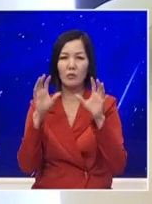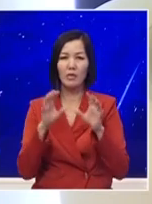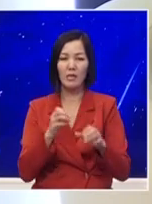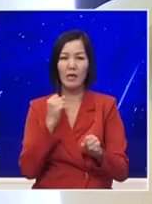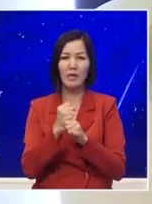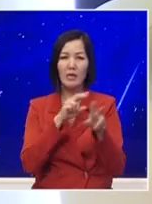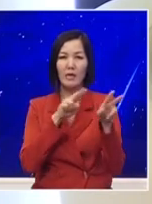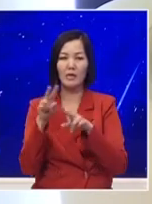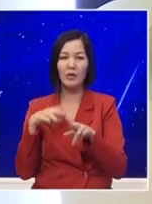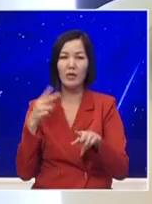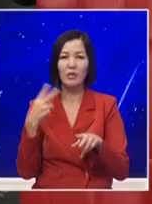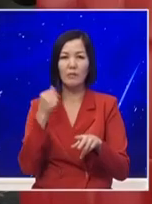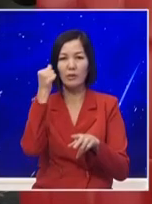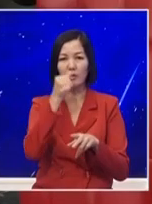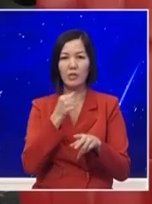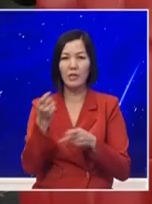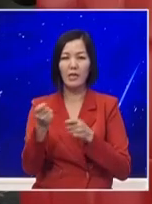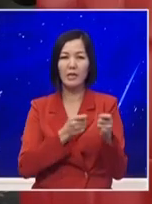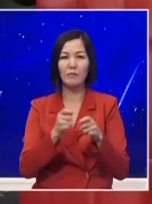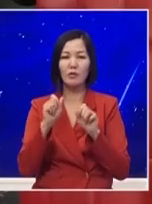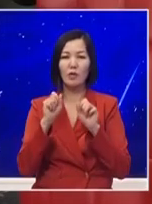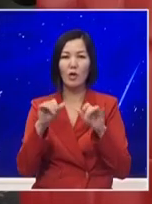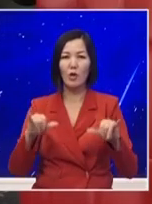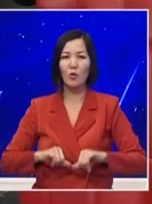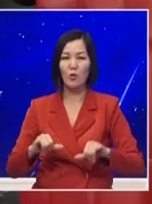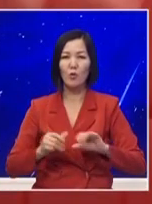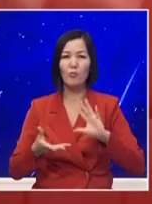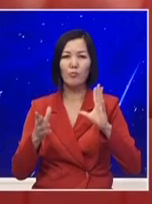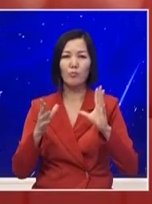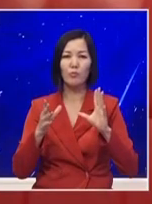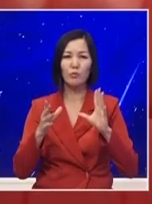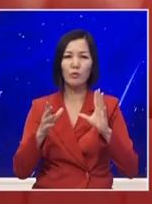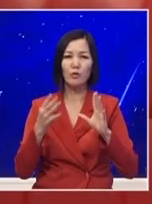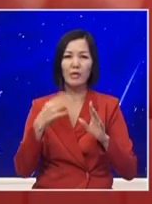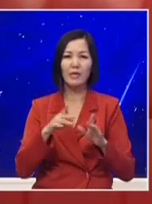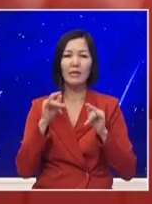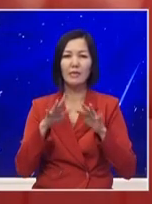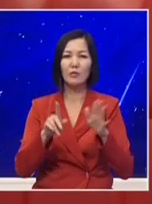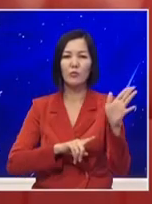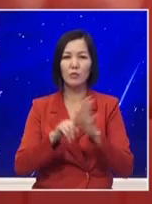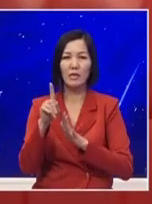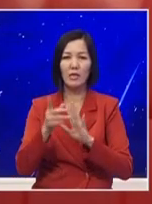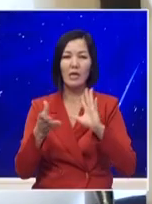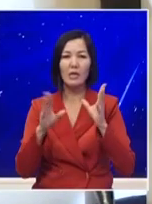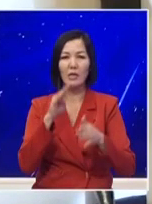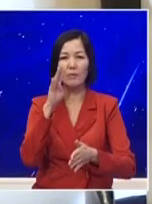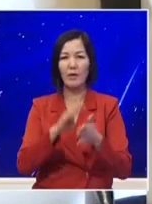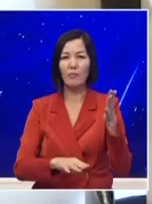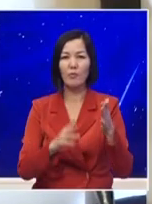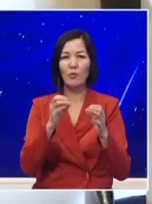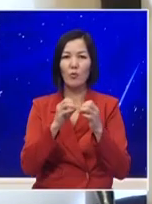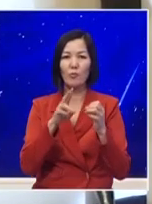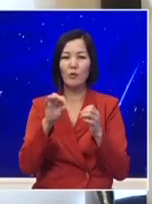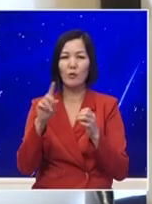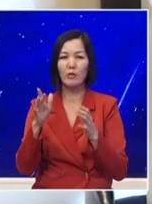қатаң қадағалауда. 2020 жылы әкімшілік құқық бұзушылық бойынша 40 іс қозғалыпты. Жалпы салынған айыппұлдар сомасы 10